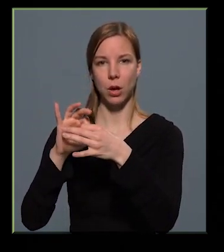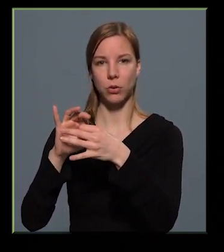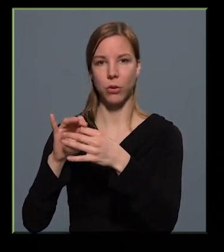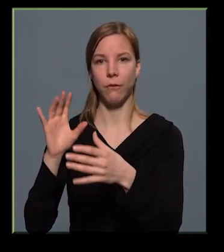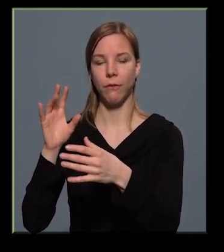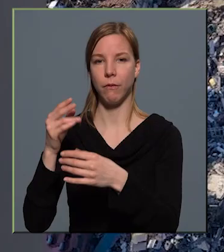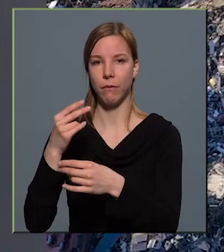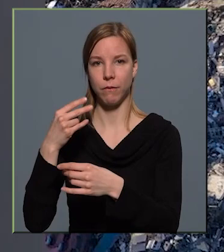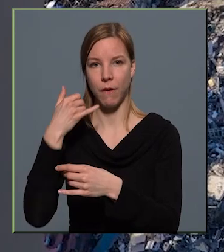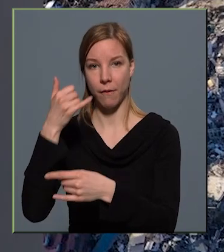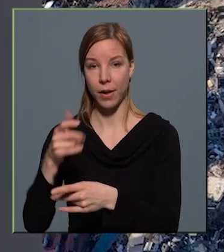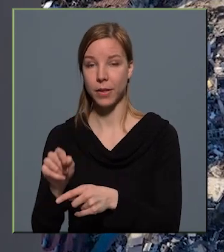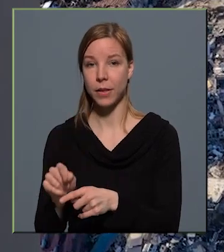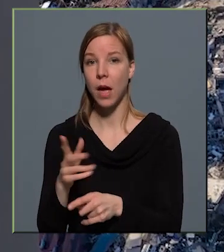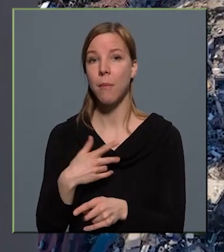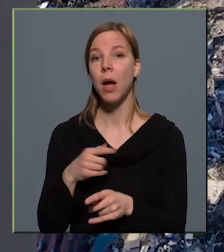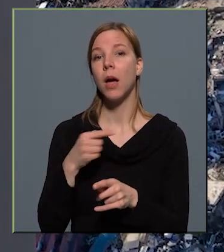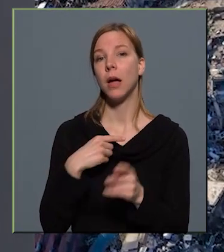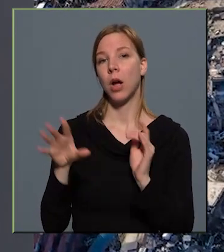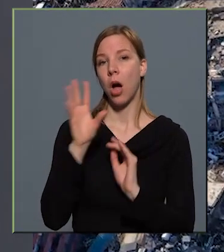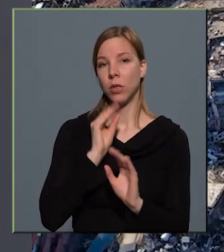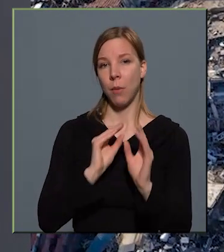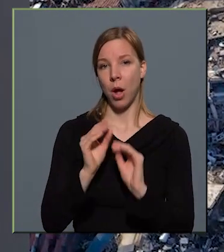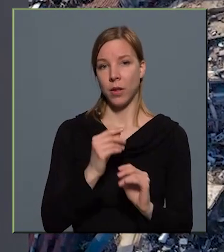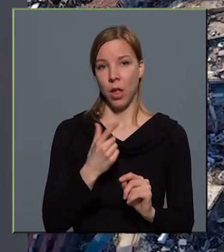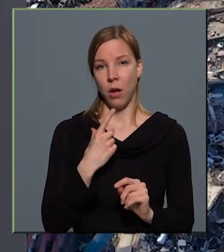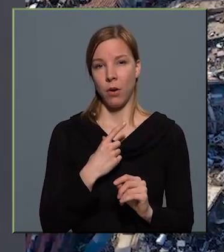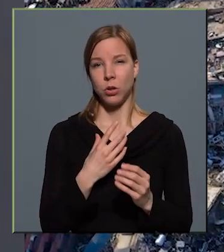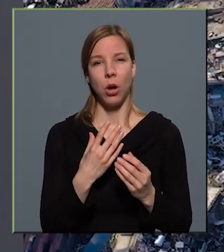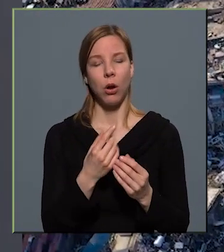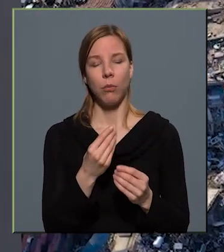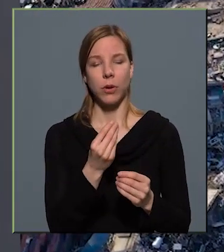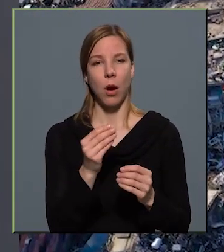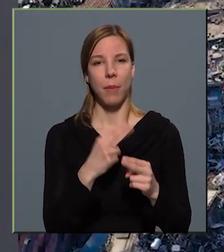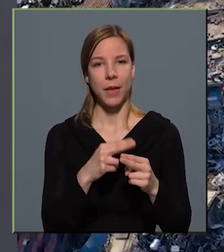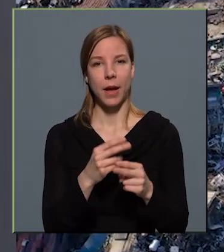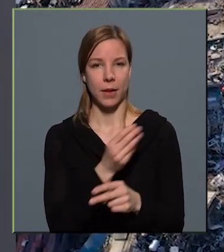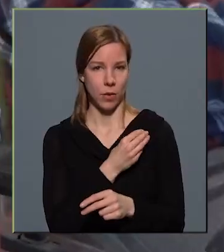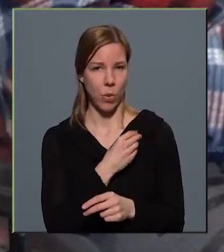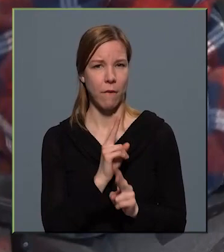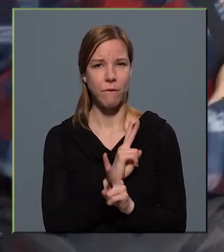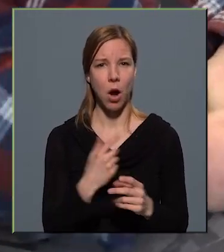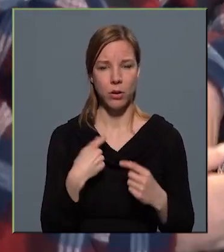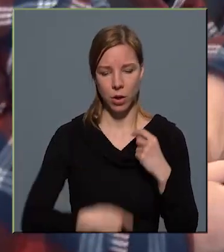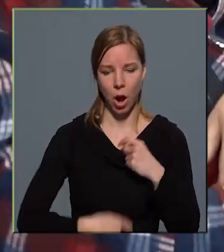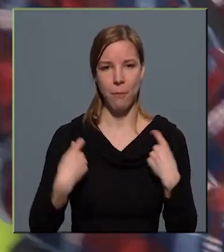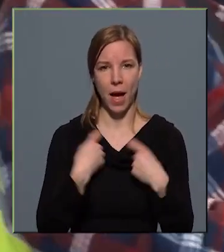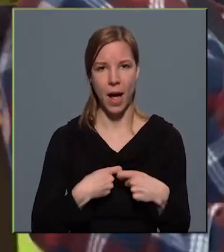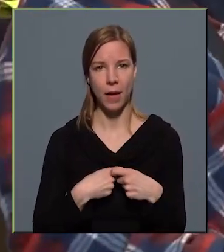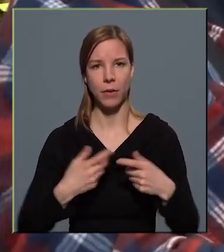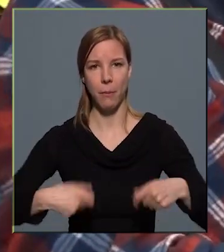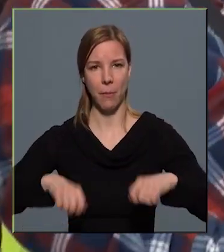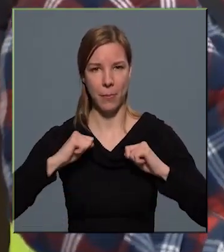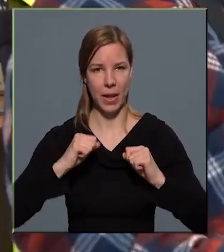Abba a tapasztalatba futottunk bele, miután a betegeink szóltak, hogy rengeteg kabát, pléd és minden rendelkezésre áll, de a nemzetközi